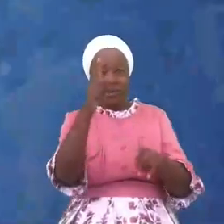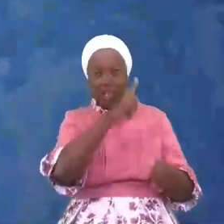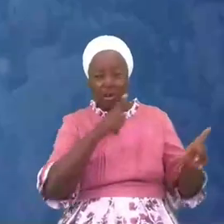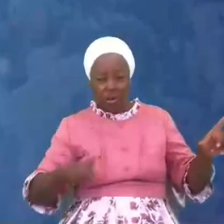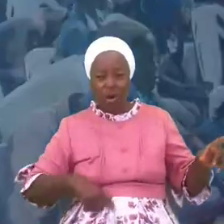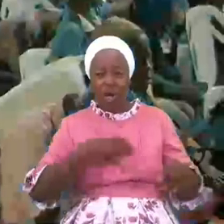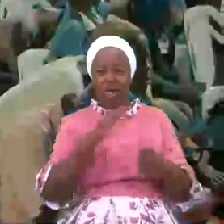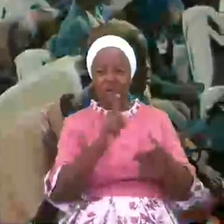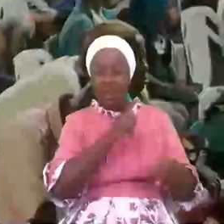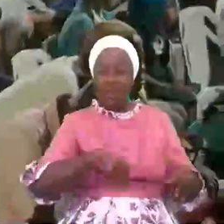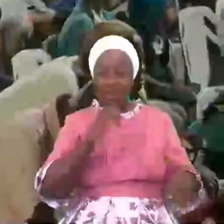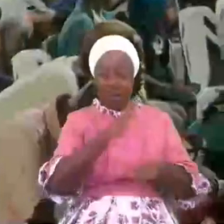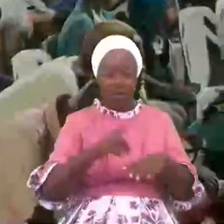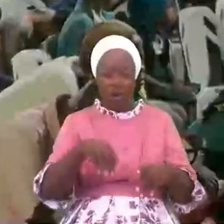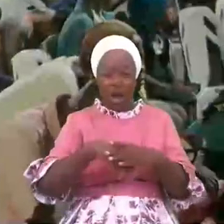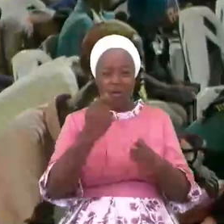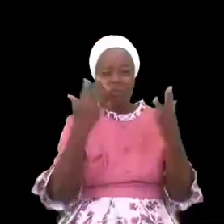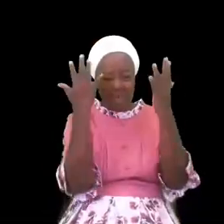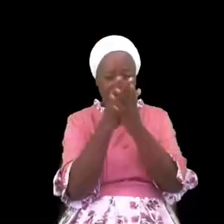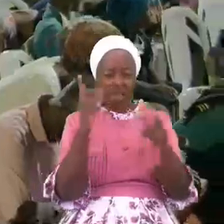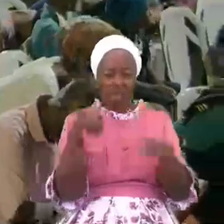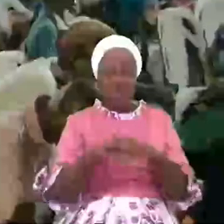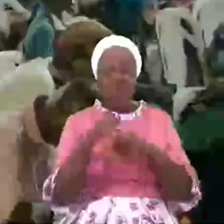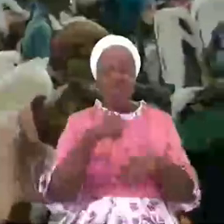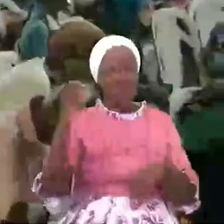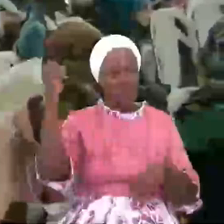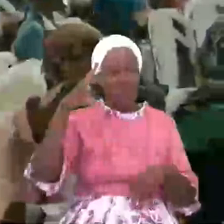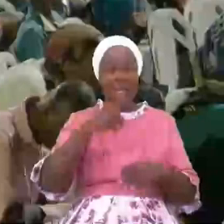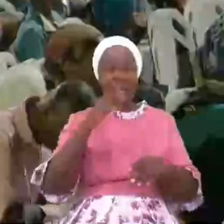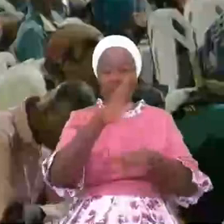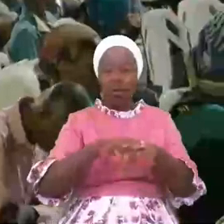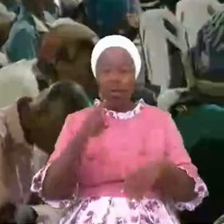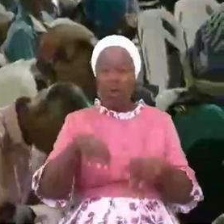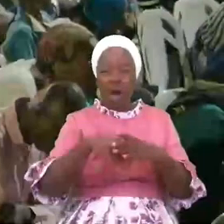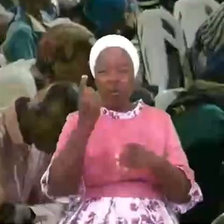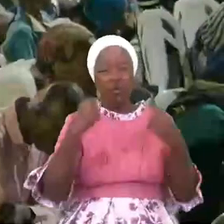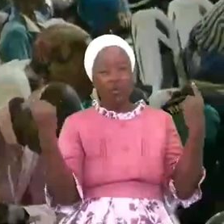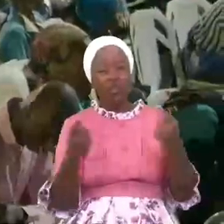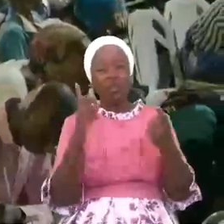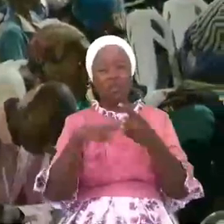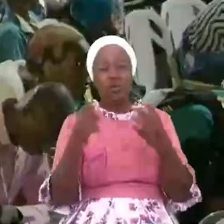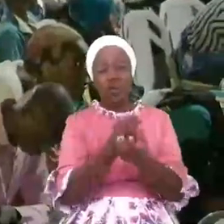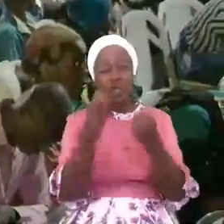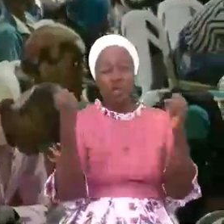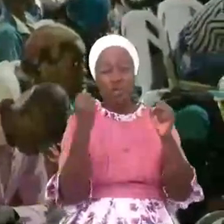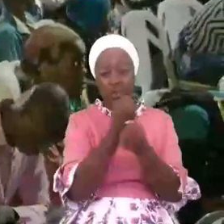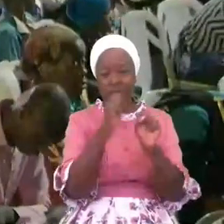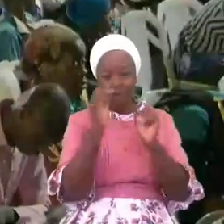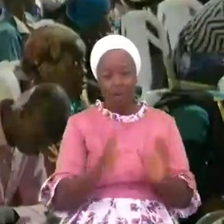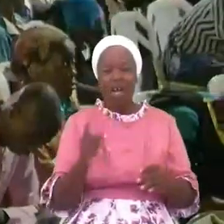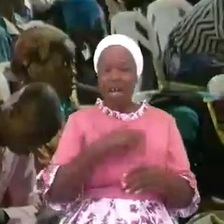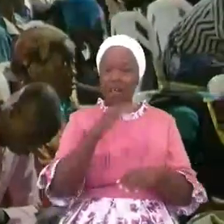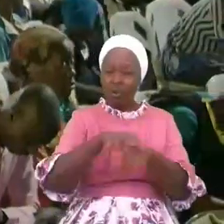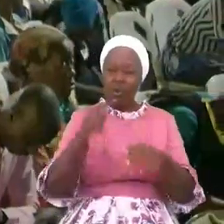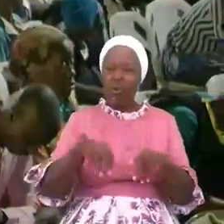des ténèbres à la lumière. Il t'appelle à sortir du péché et à venir au Sauveur. Il t'appelle